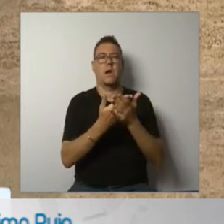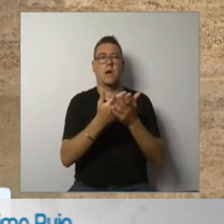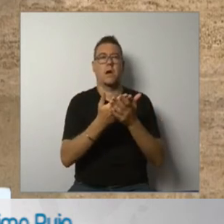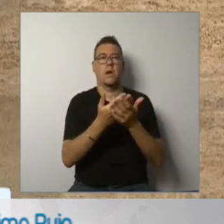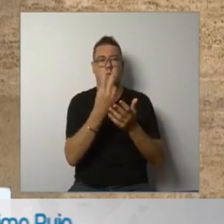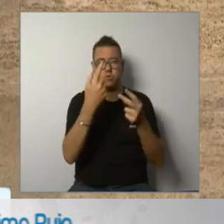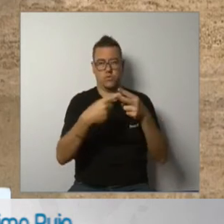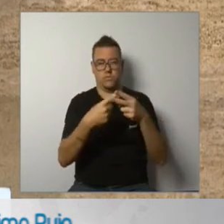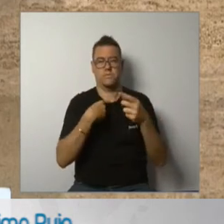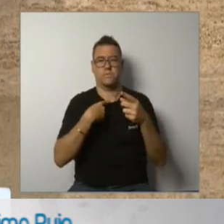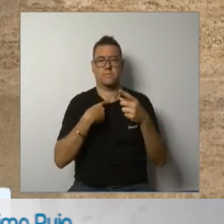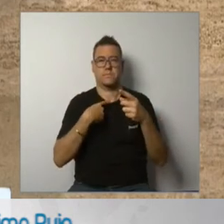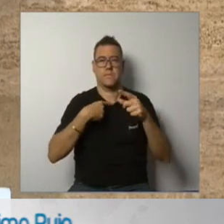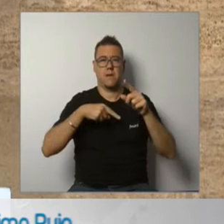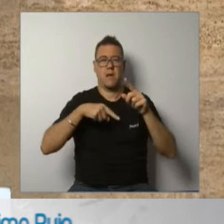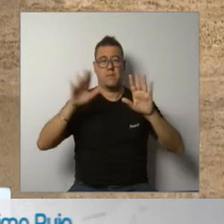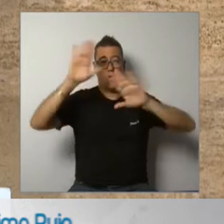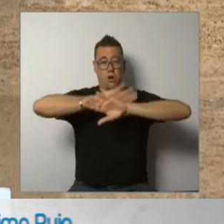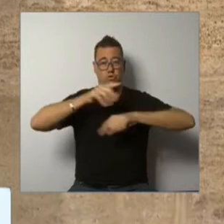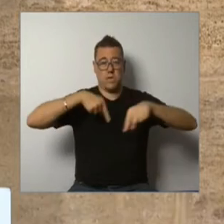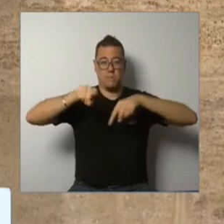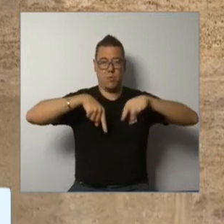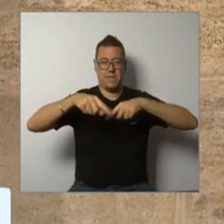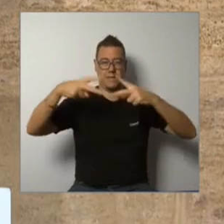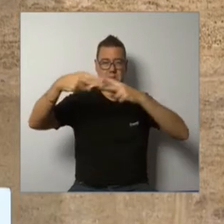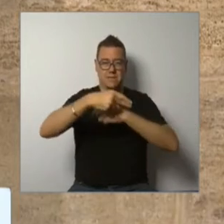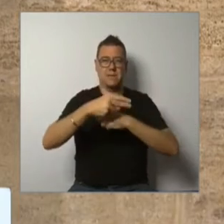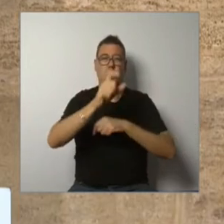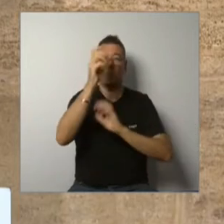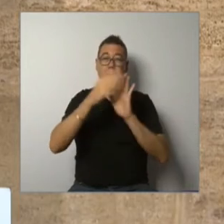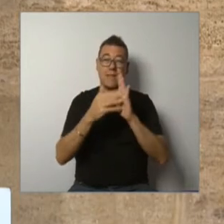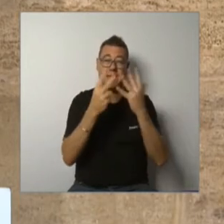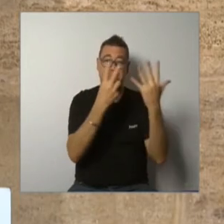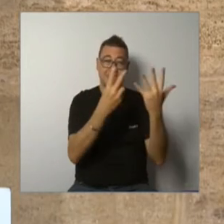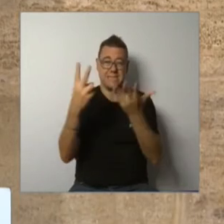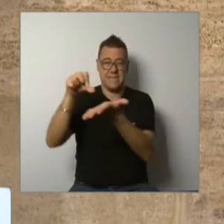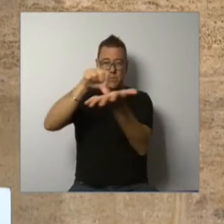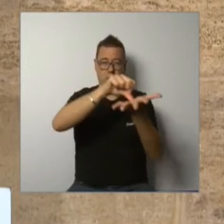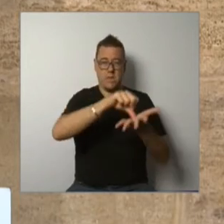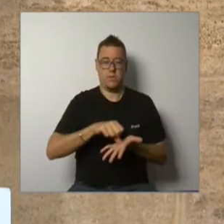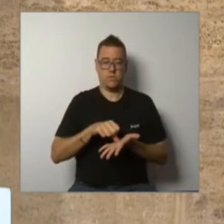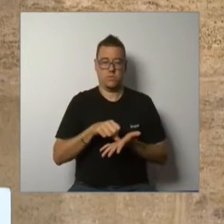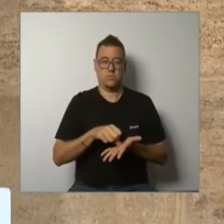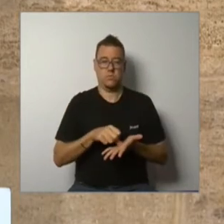Una, la restricció de mobilitat nocturna en 77 municipis de la Comunitat Valenciana. Serà